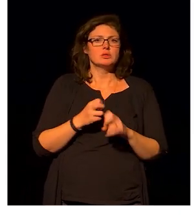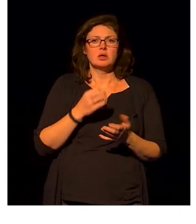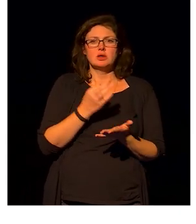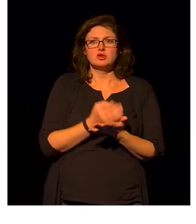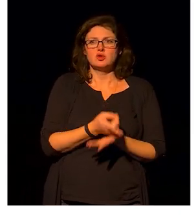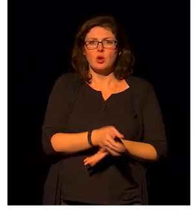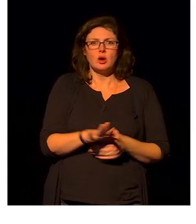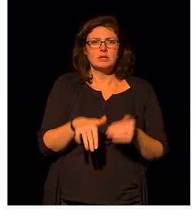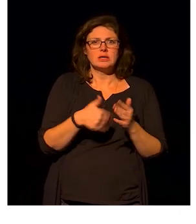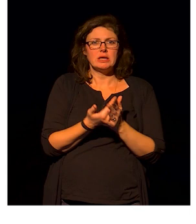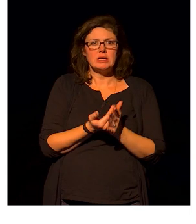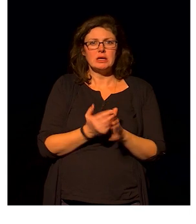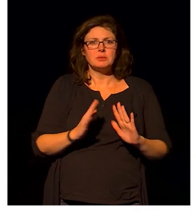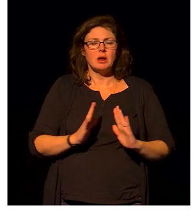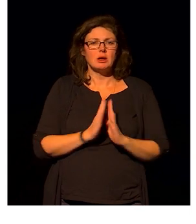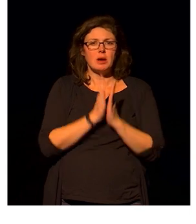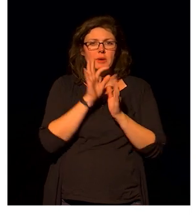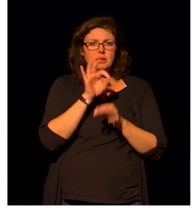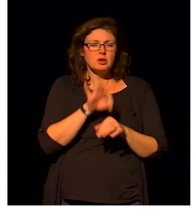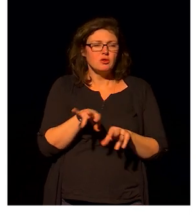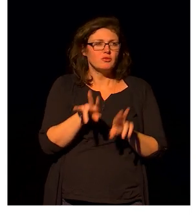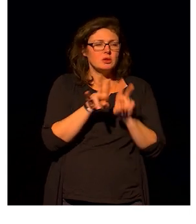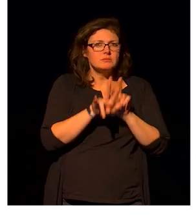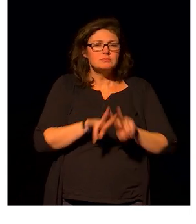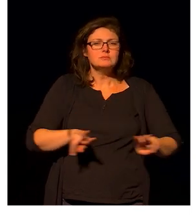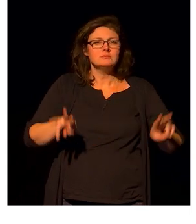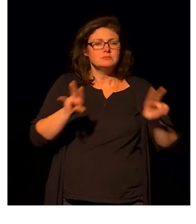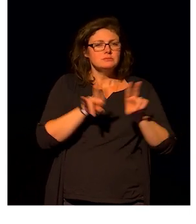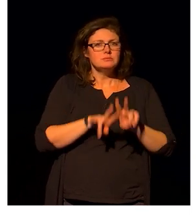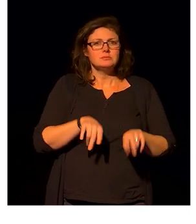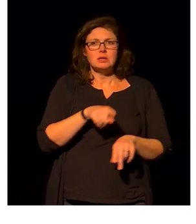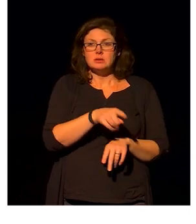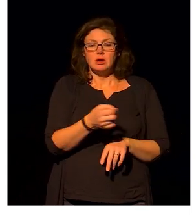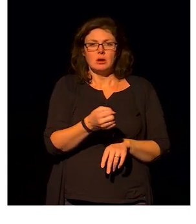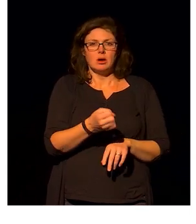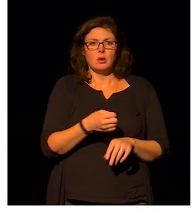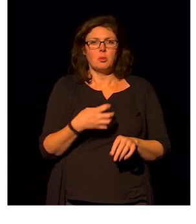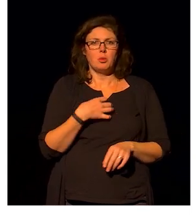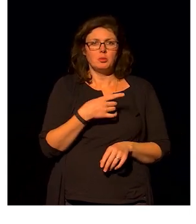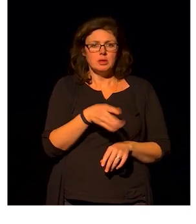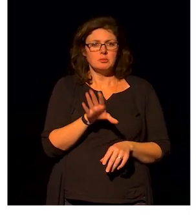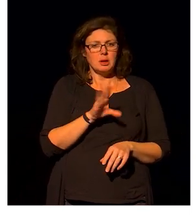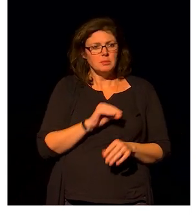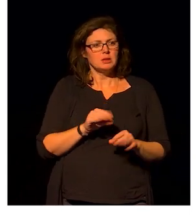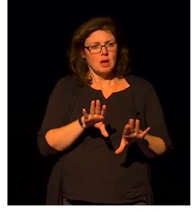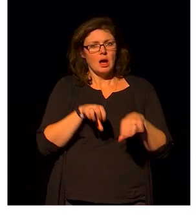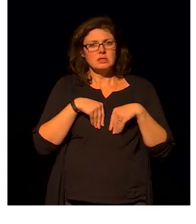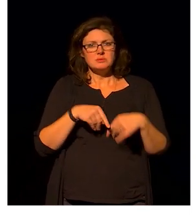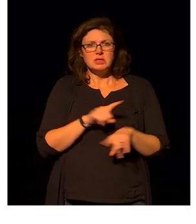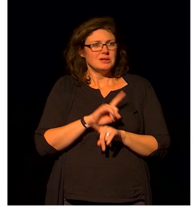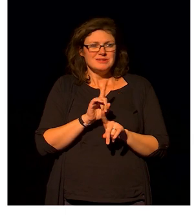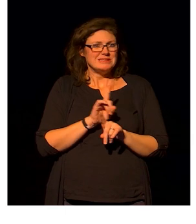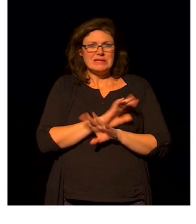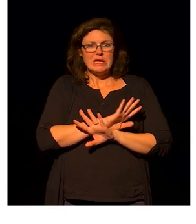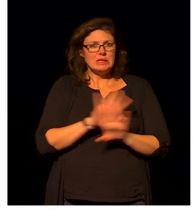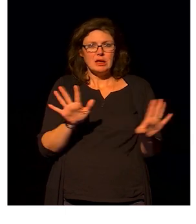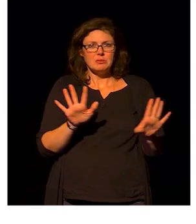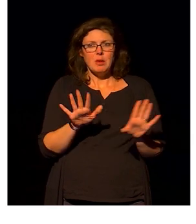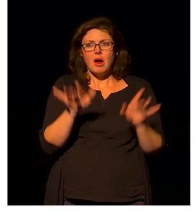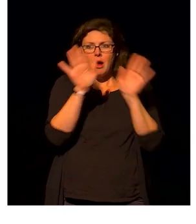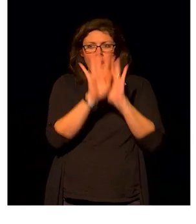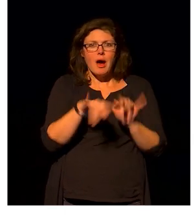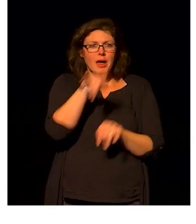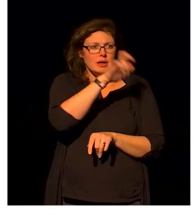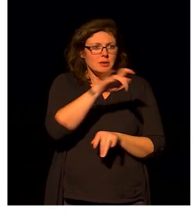eine Kapelle für das andere vom Rinn hatte, irgendwie große Probleme hatte, sich damit abzufinden, dass der nicht mehr zu den Heiligen gezählt wird, weil die